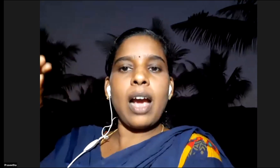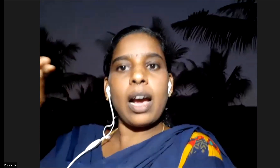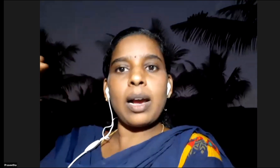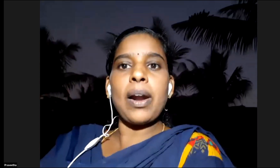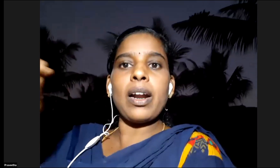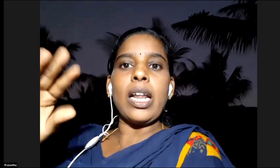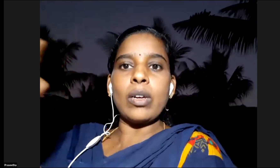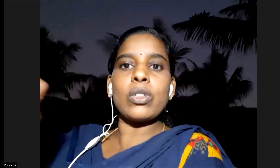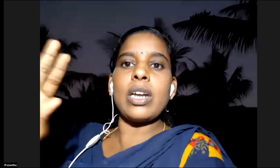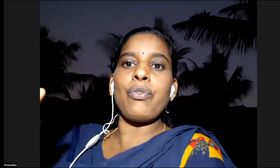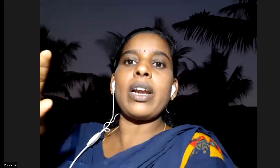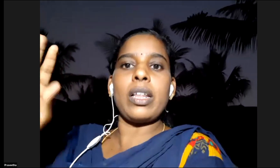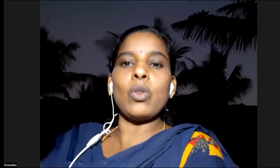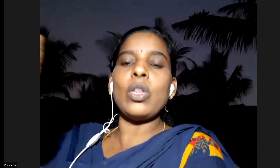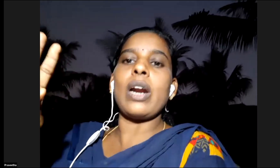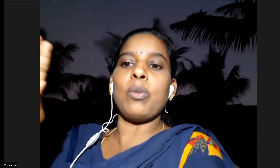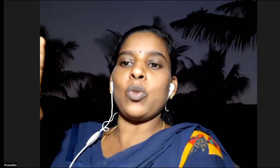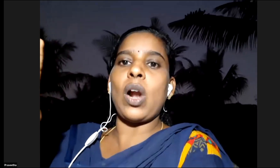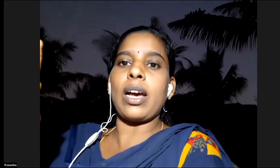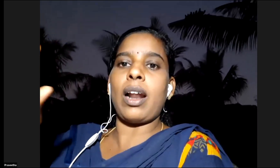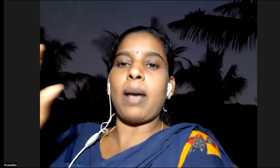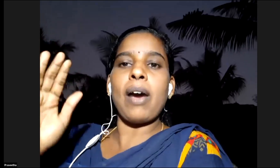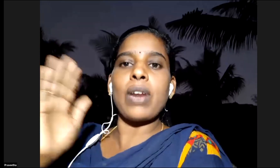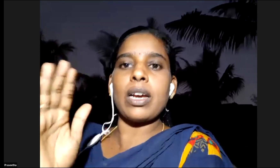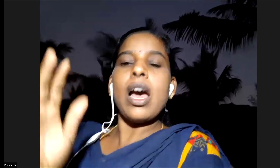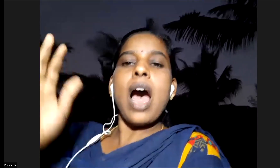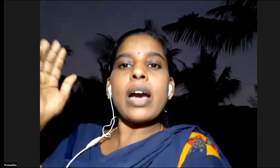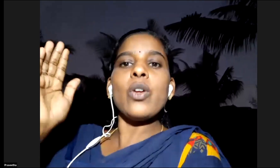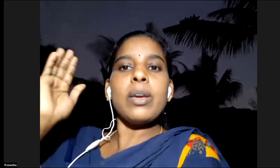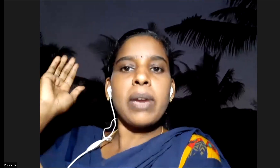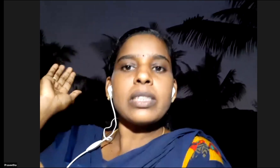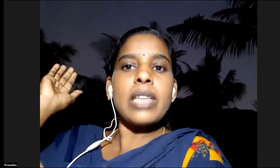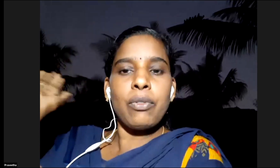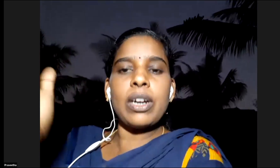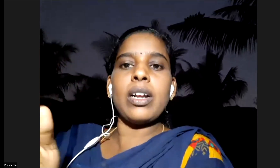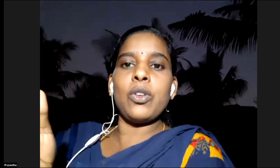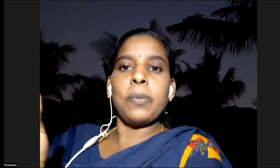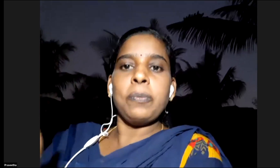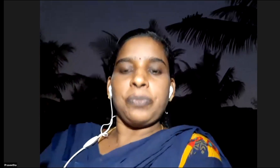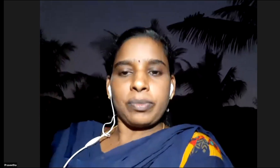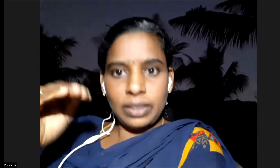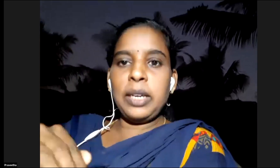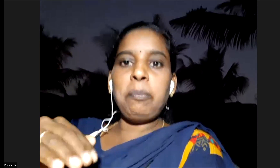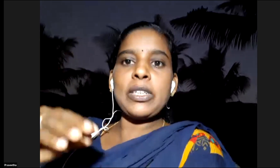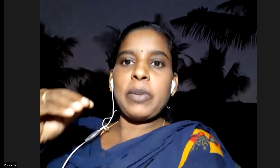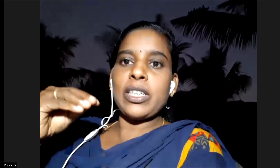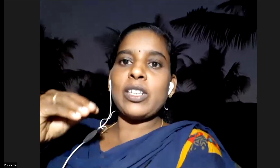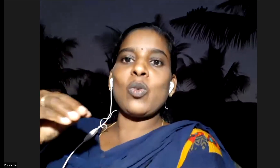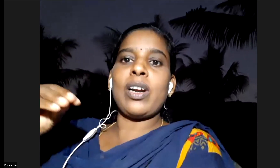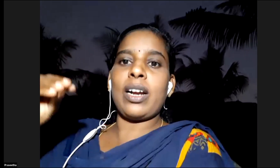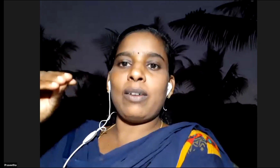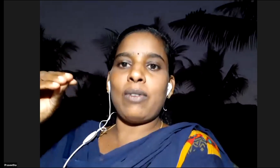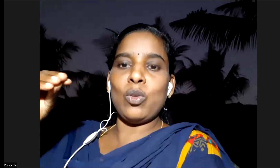നാട്ടില് ആകെപ്പാടുള്ളത് കുറച്ച് ഡഫായിട്ടുള്ളത് 1, 2, 3 ആൾക്കാരാണ്. അപ്പൊ അവർക്ക് അങ്ങനെ ഒരു ഇമേജ് തന്നെ വീണ് കഴിഞ്ഞു. ഇപ്പൊ